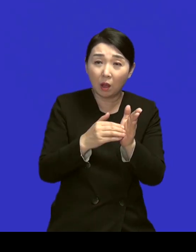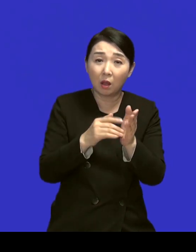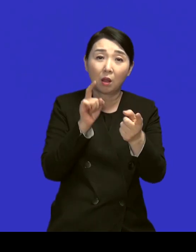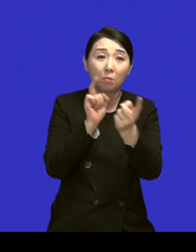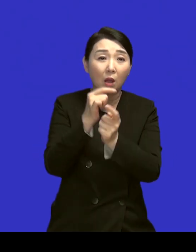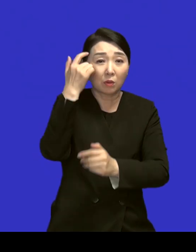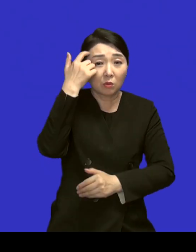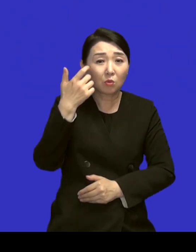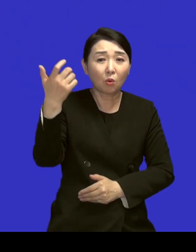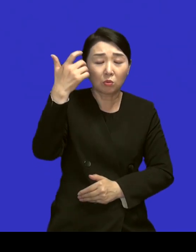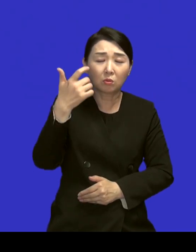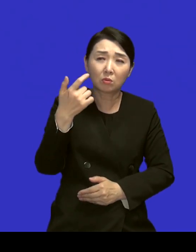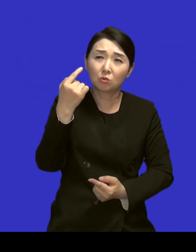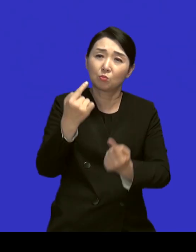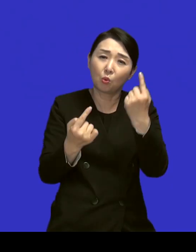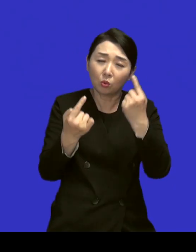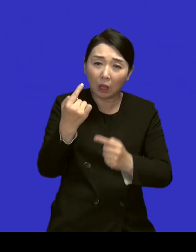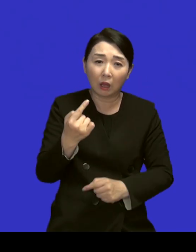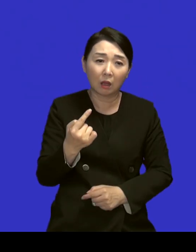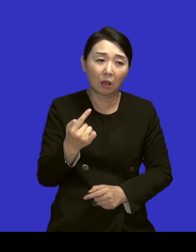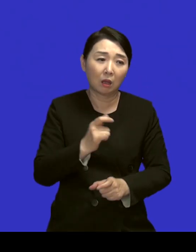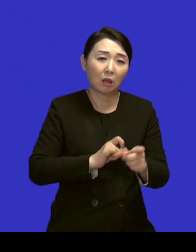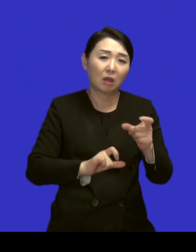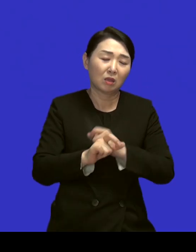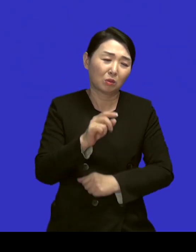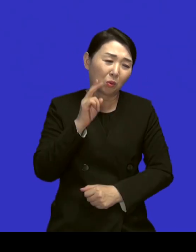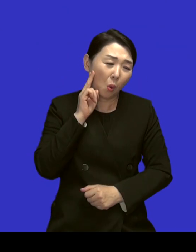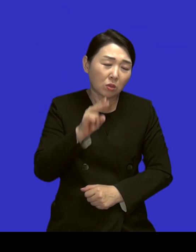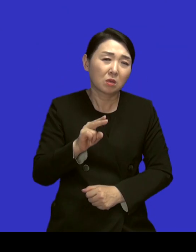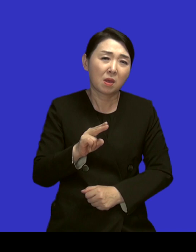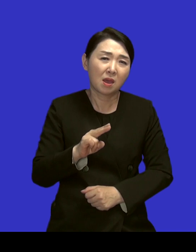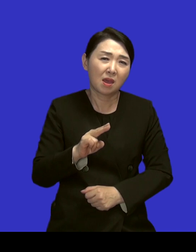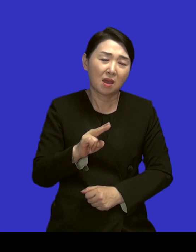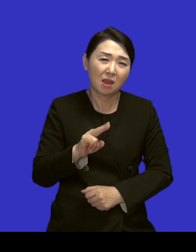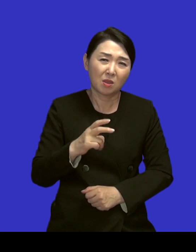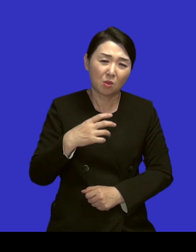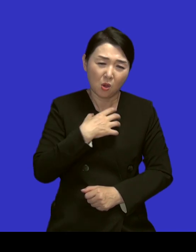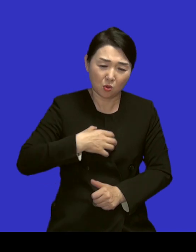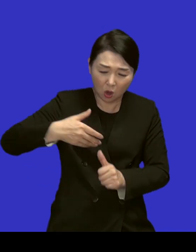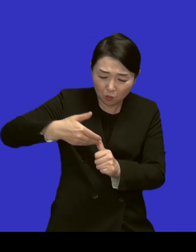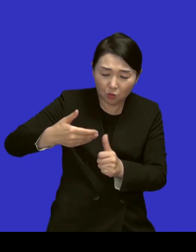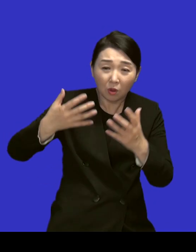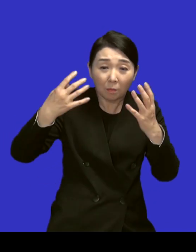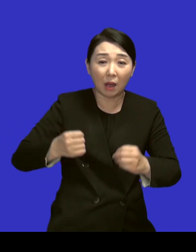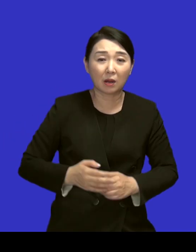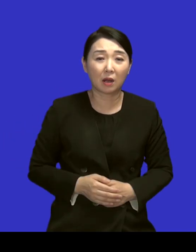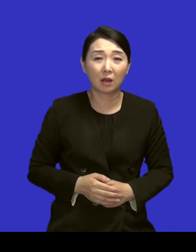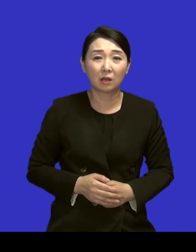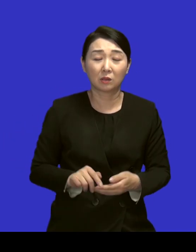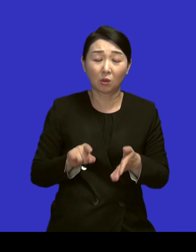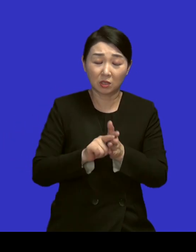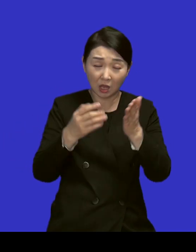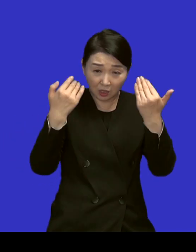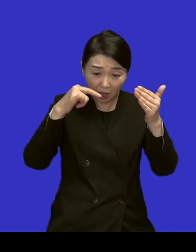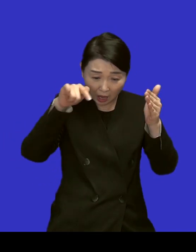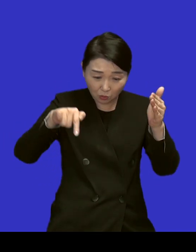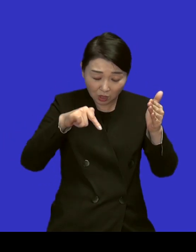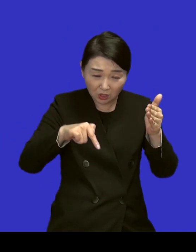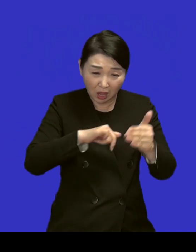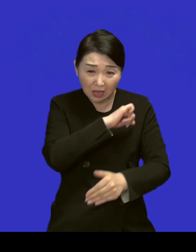영혼들은 그것보다 훨씬 더 네 심장을 쑤셔 팔 사람들 뿐이야. 너가 신학대학교에서도 못 견딜